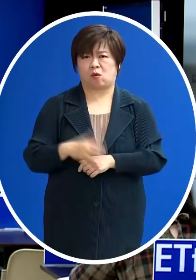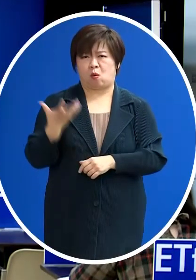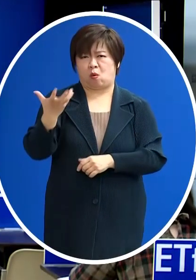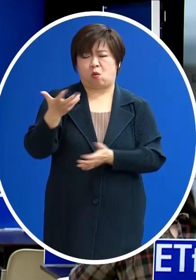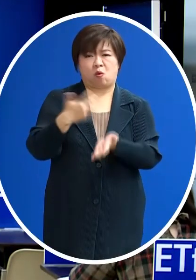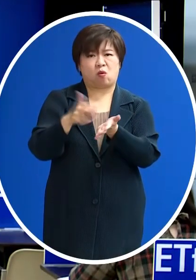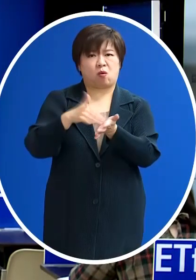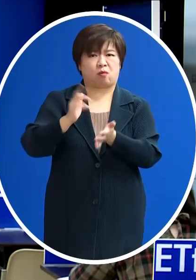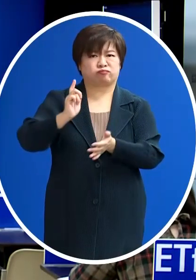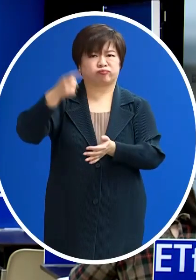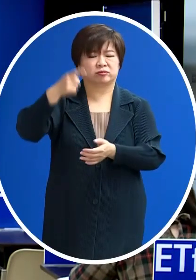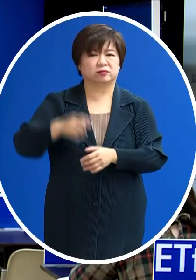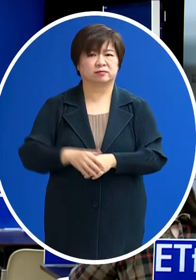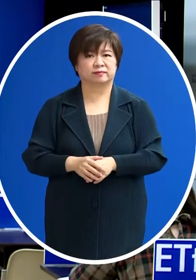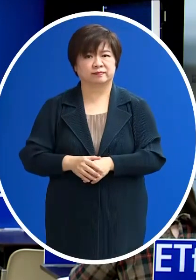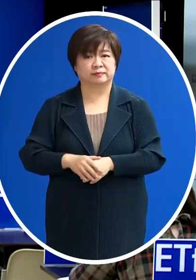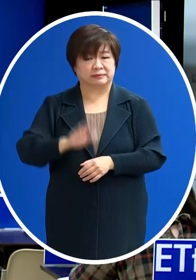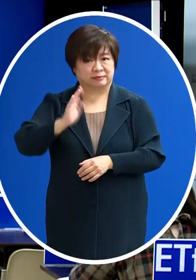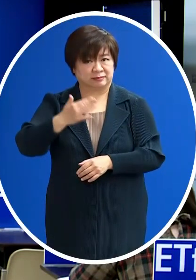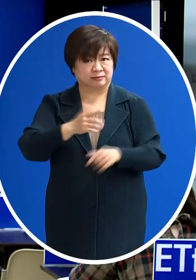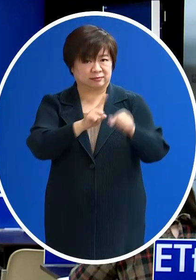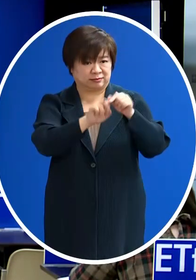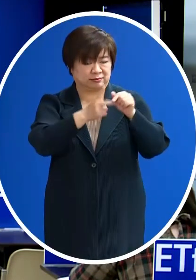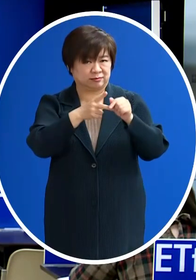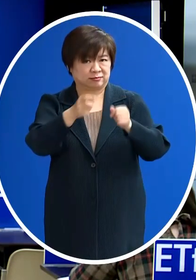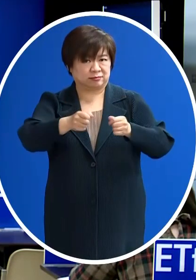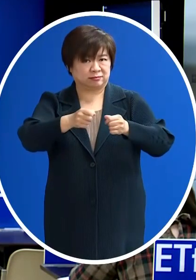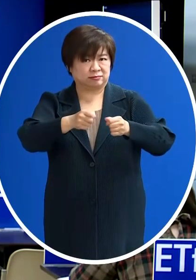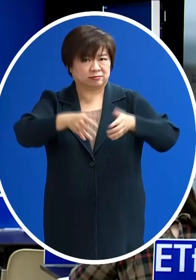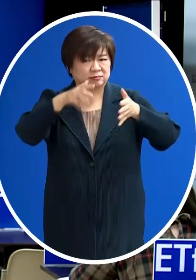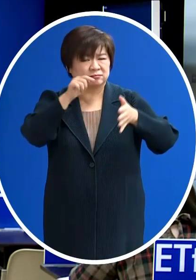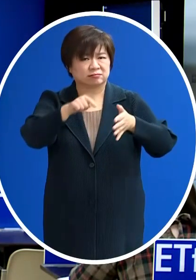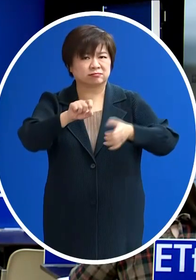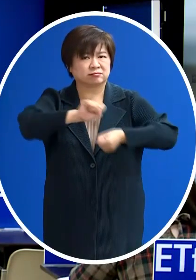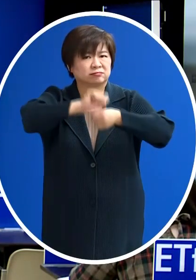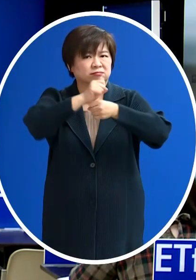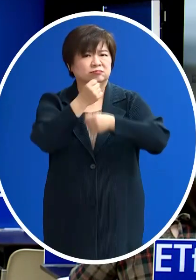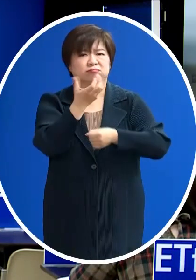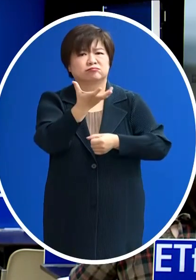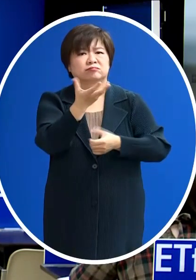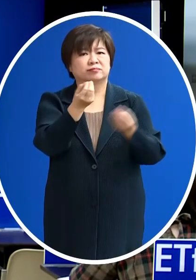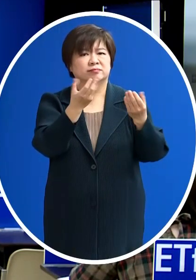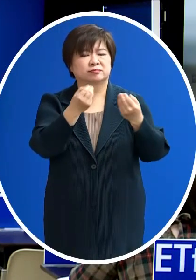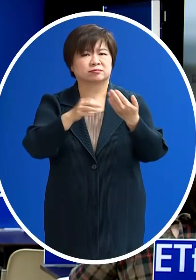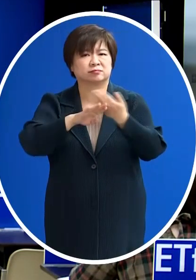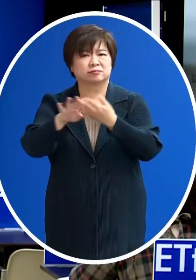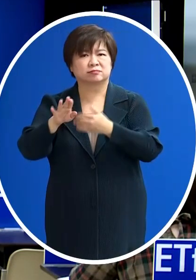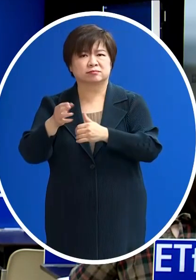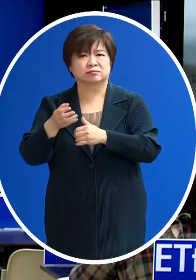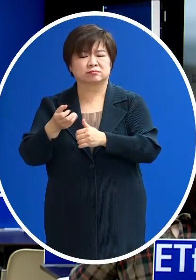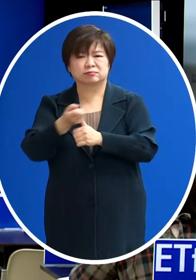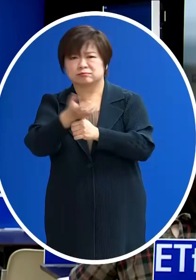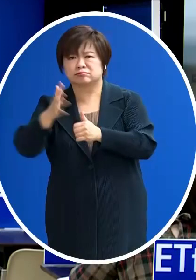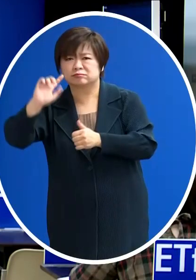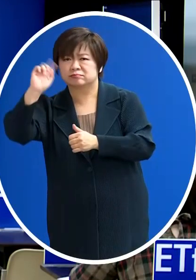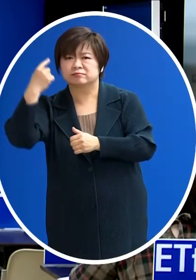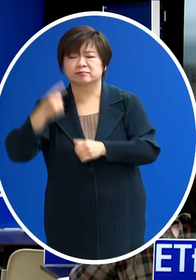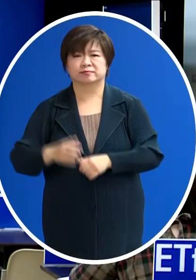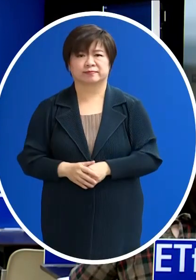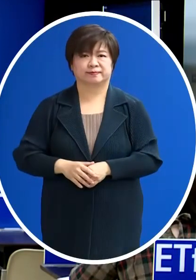个案的县市。那但是这个中和社区看起来已经新增不多，那其他个案大概是和哪些传播链有关？谢